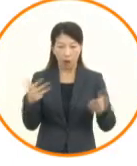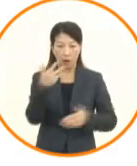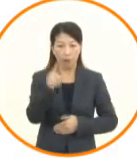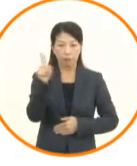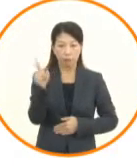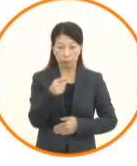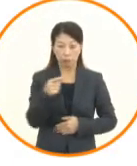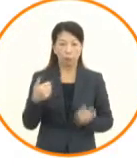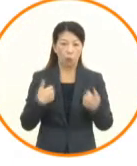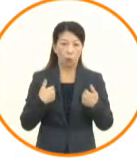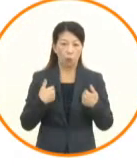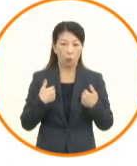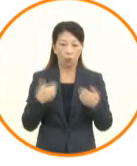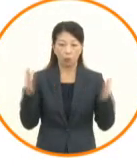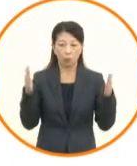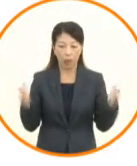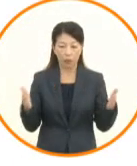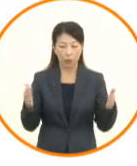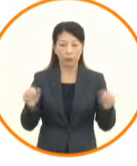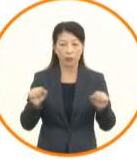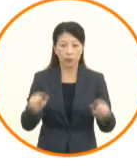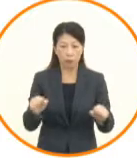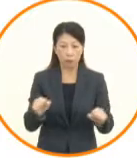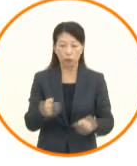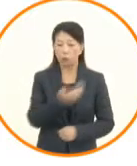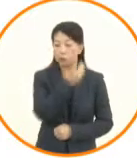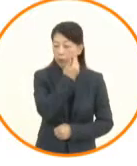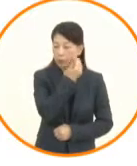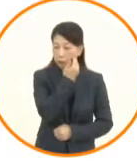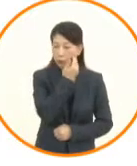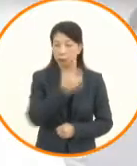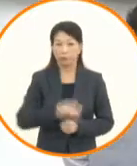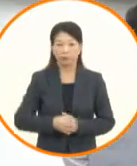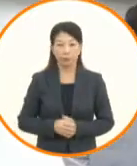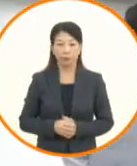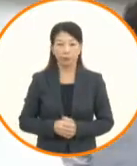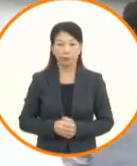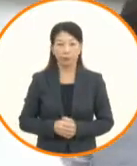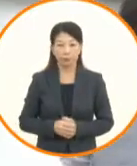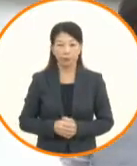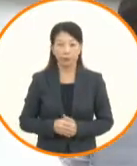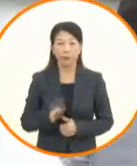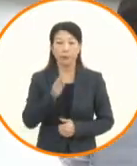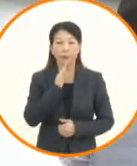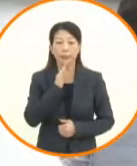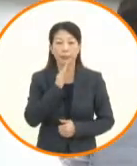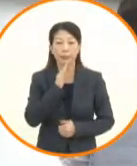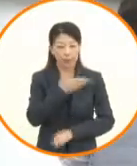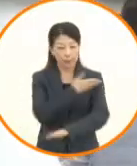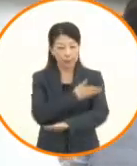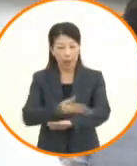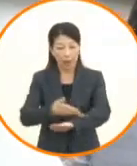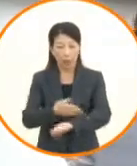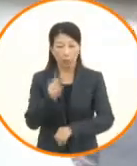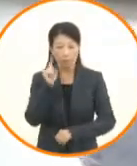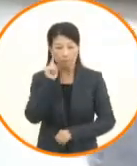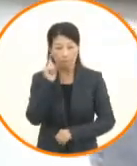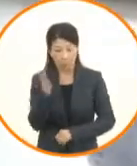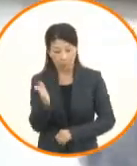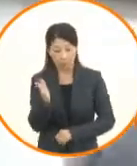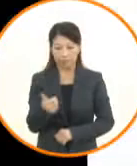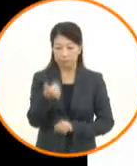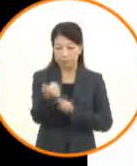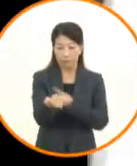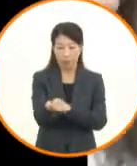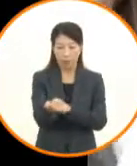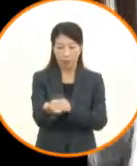8分かかります。その間にしてあげれることをすることが大事です。はい、では実際に応急手当の流れをやってみましょう。倒れている人がい